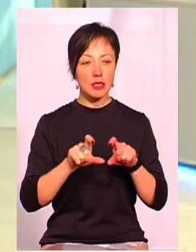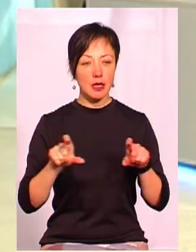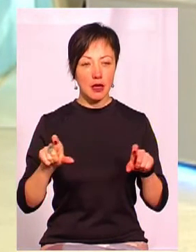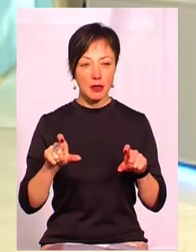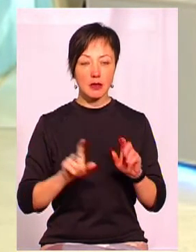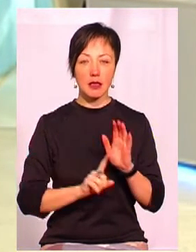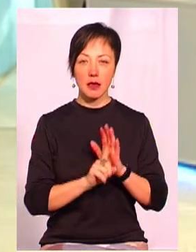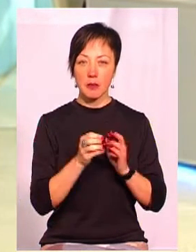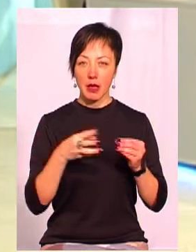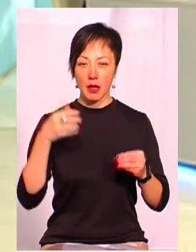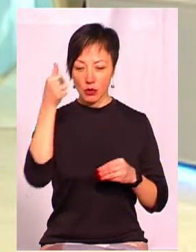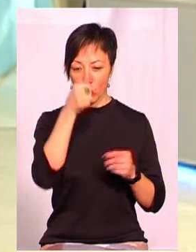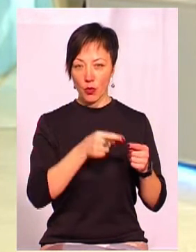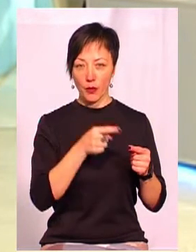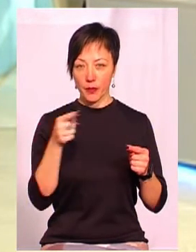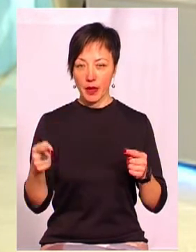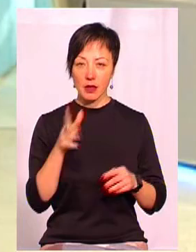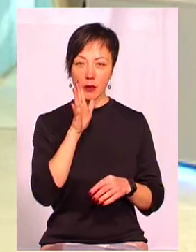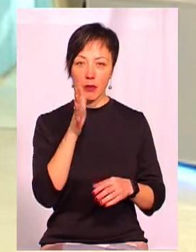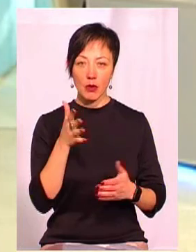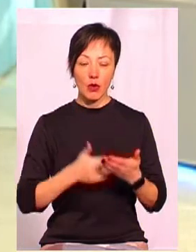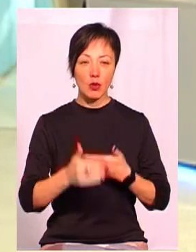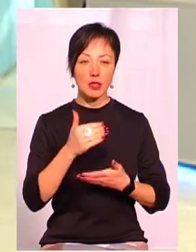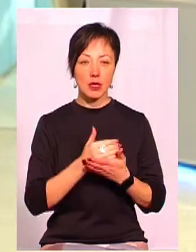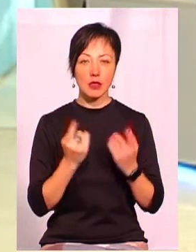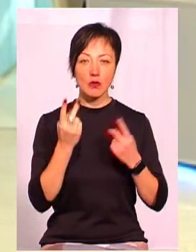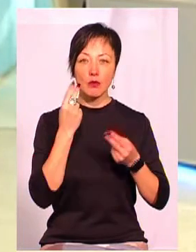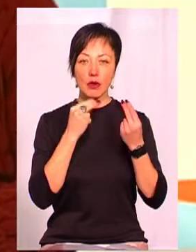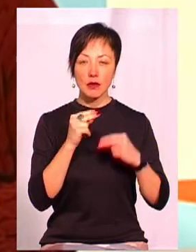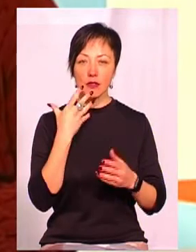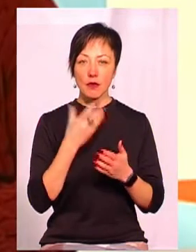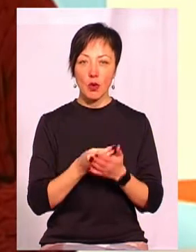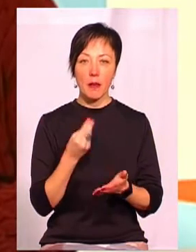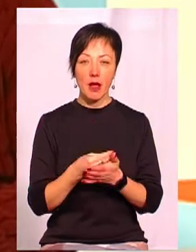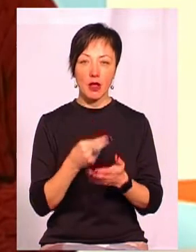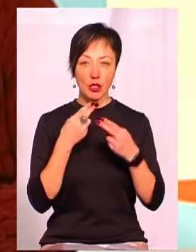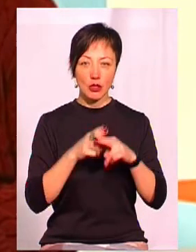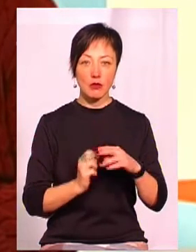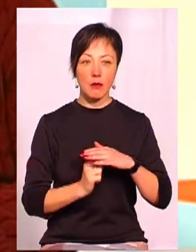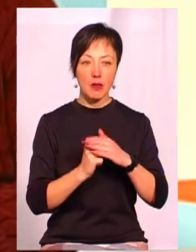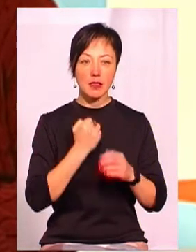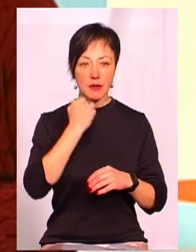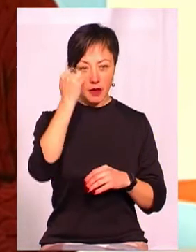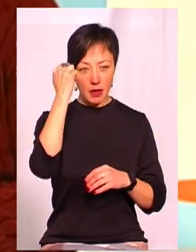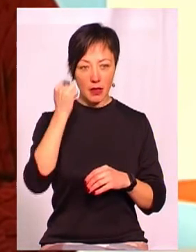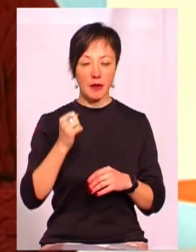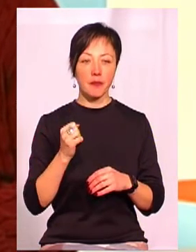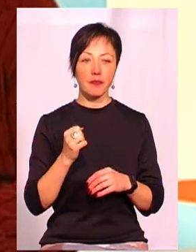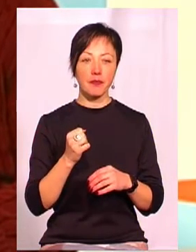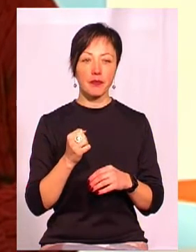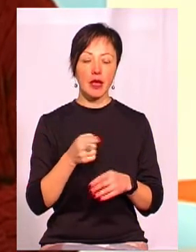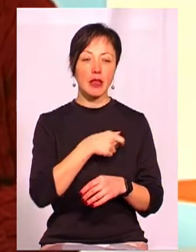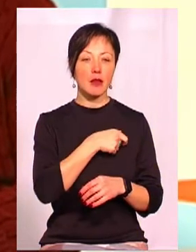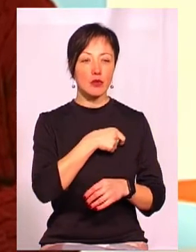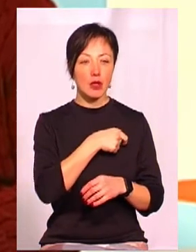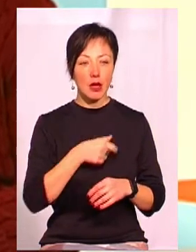з 15-го року за ці 5 років останніх значно поліпшив свою матеріально-технічну базу завдяки